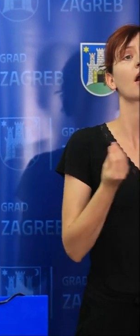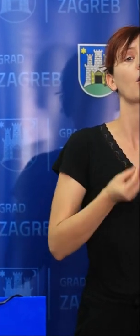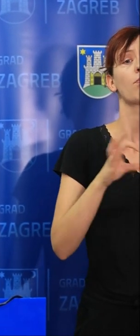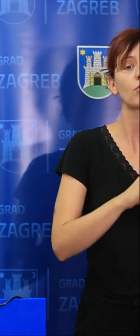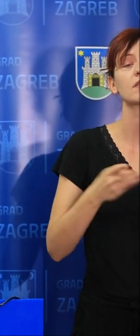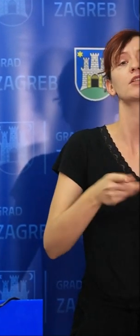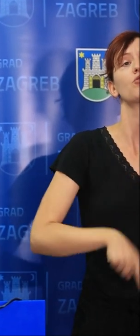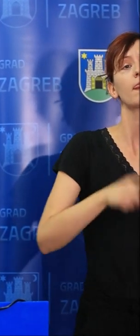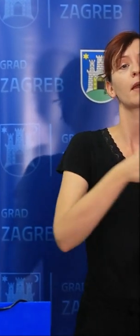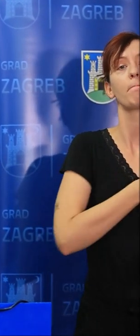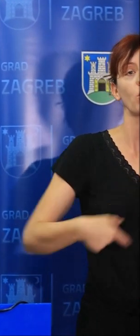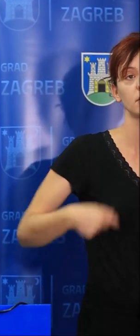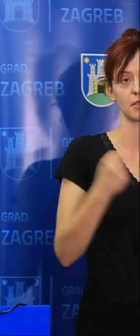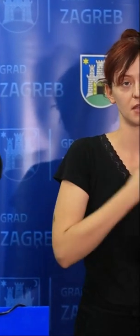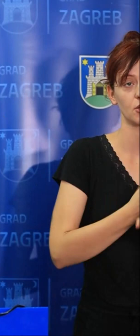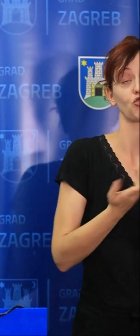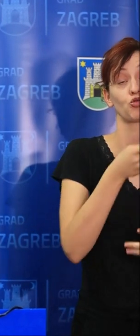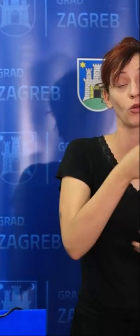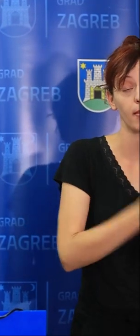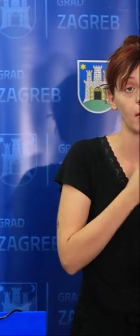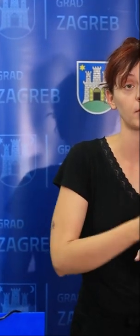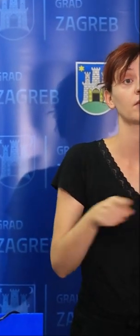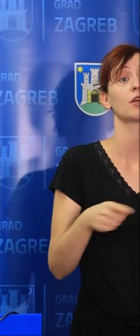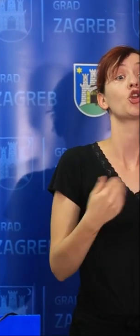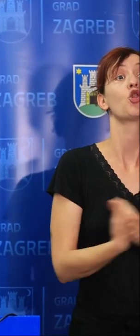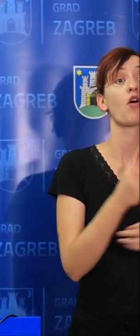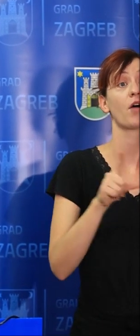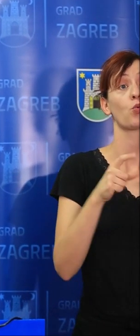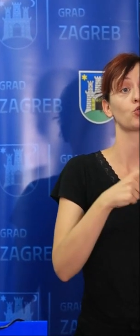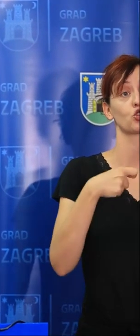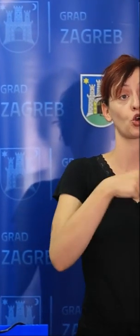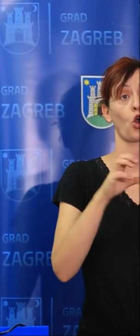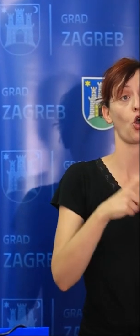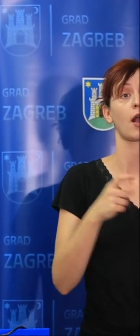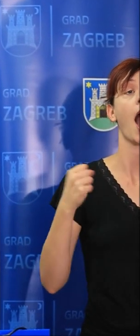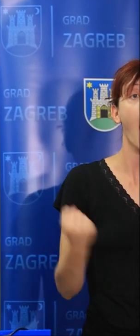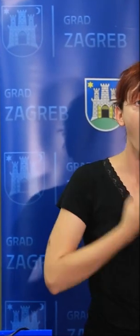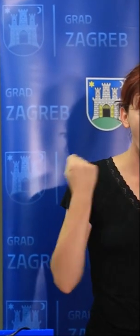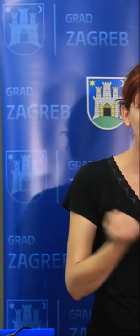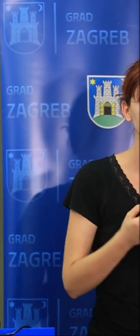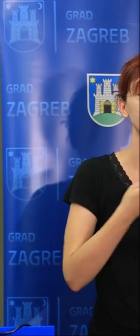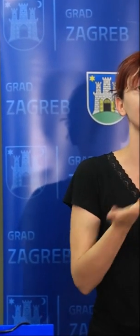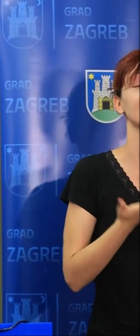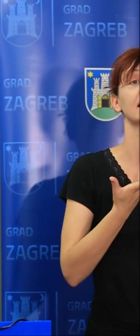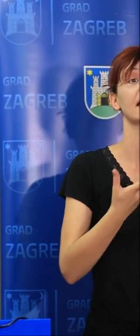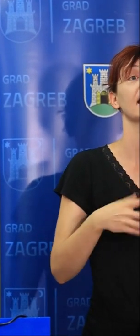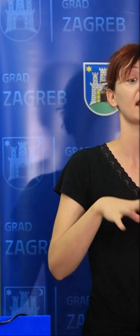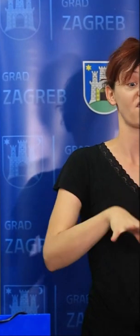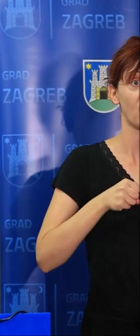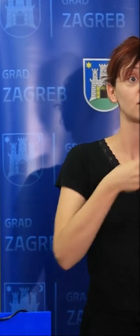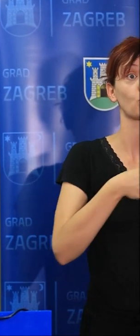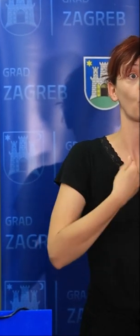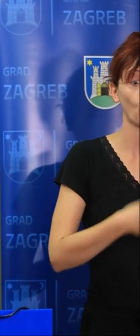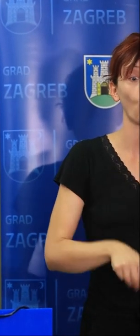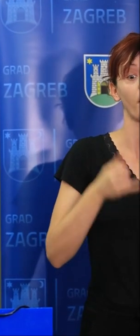itd. Da bi onda došlo do nove uskokove akcije gdje je upravo, čini mi se, vlasnik tog kluba targetiran.